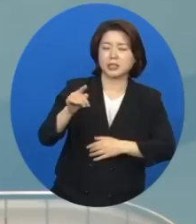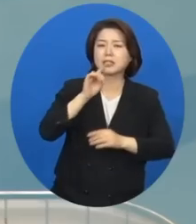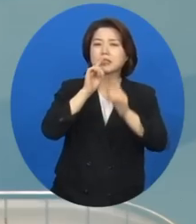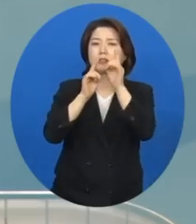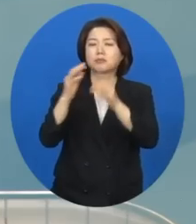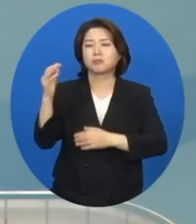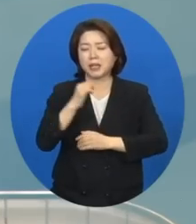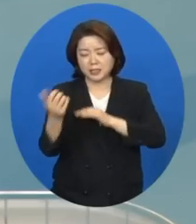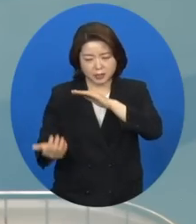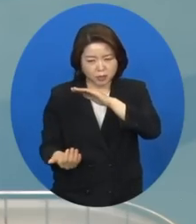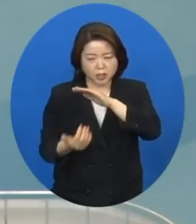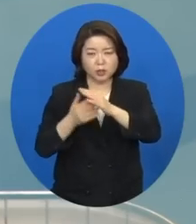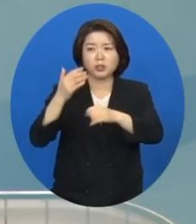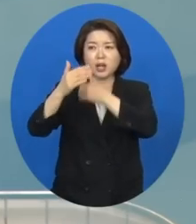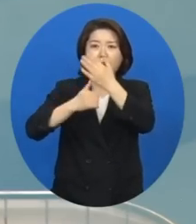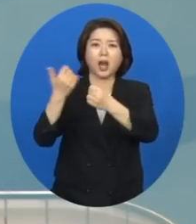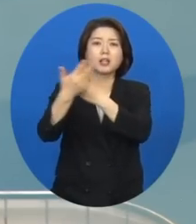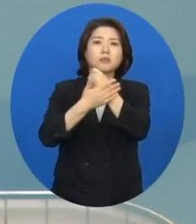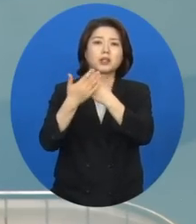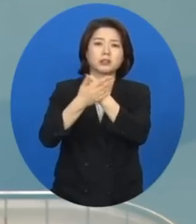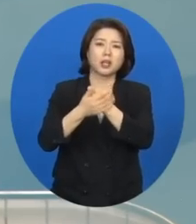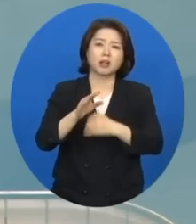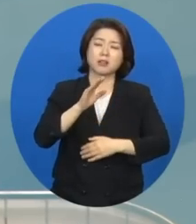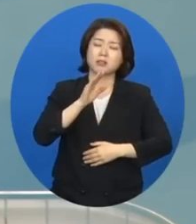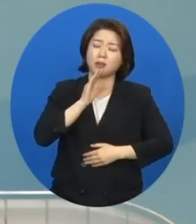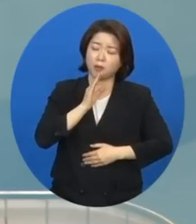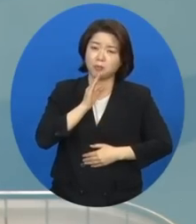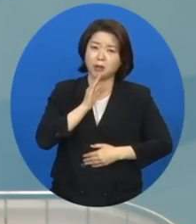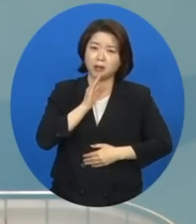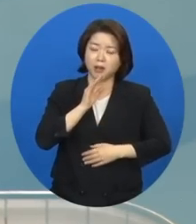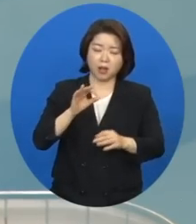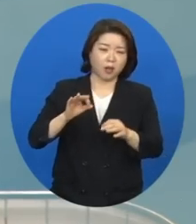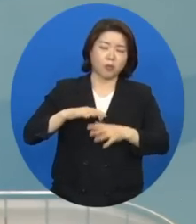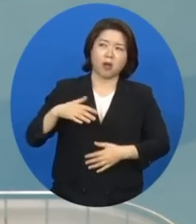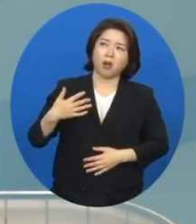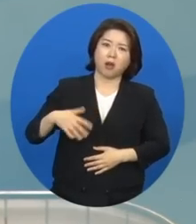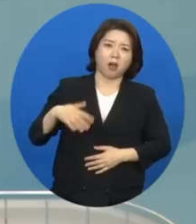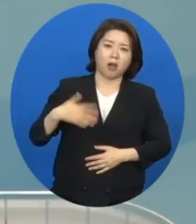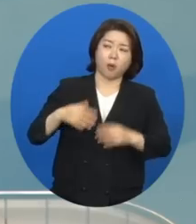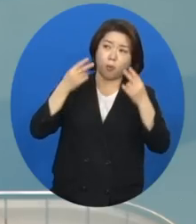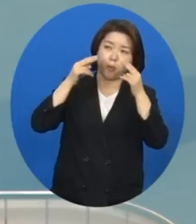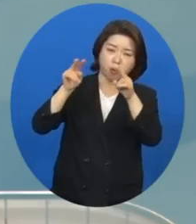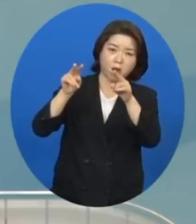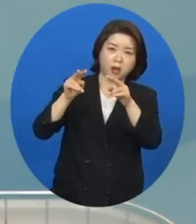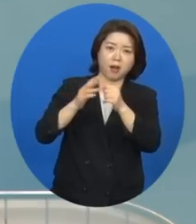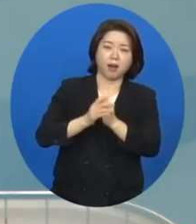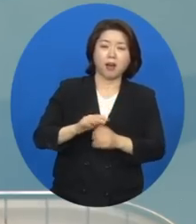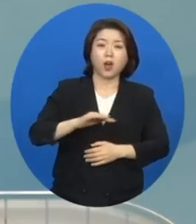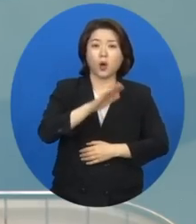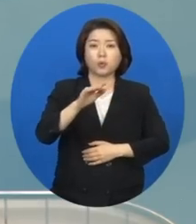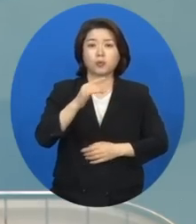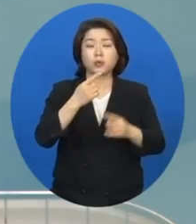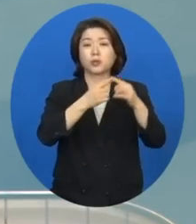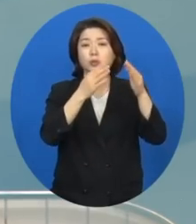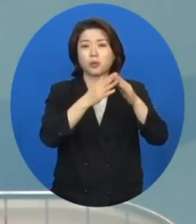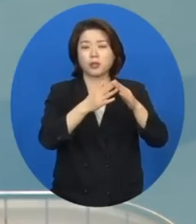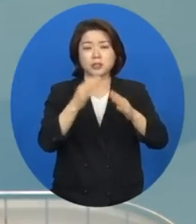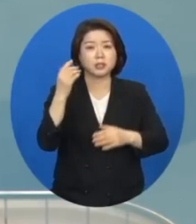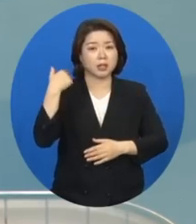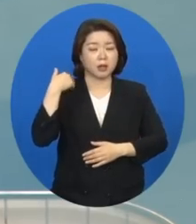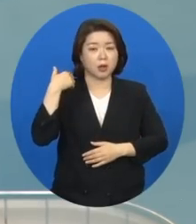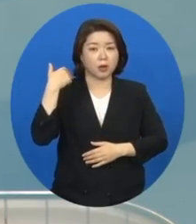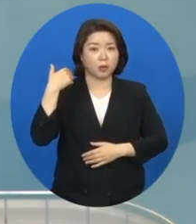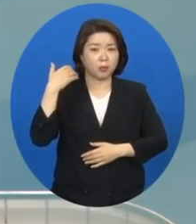말씀을 이루시는 하나님의 은혜를 정말 놀랍게 보면서 선한목자교회에서